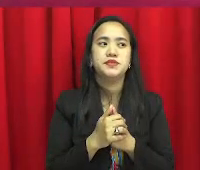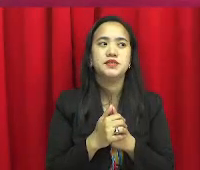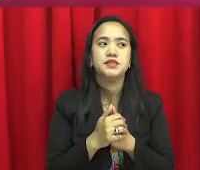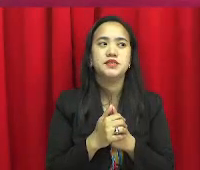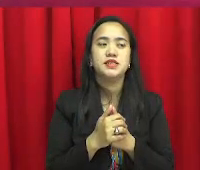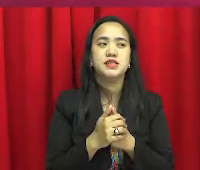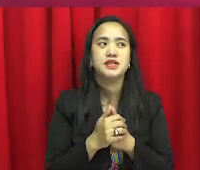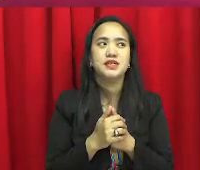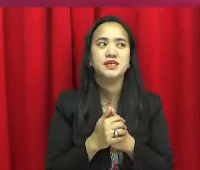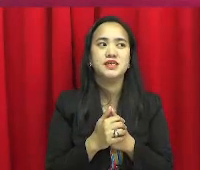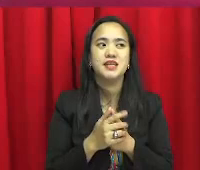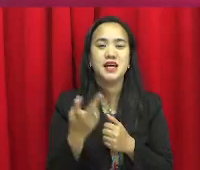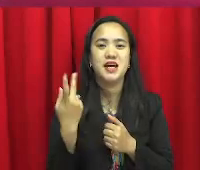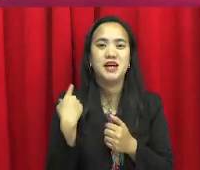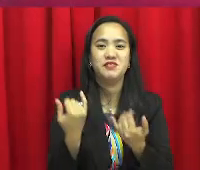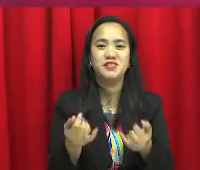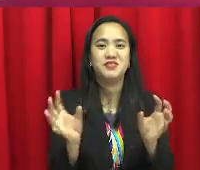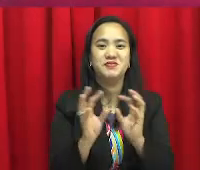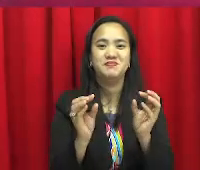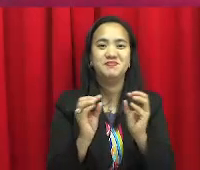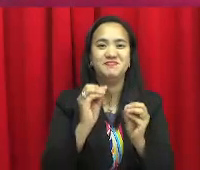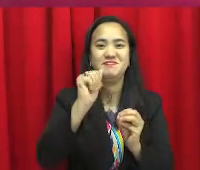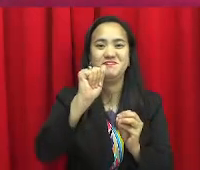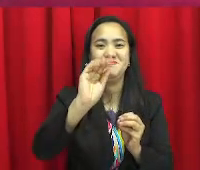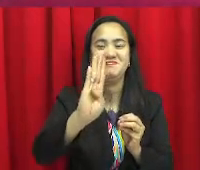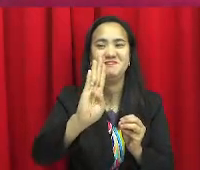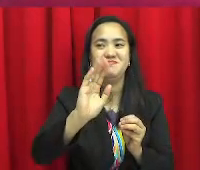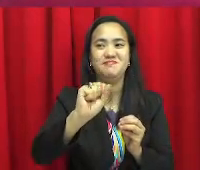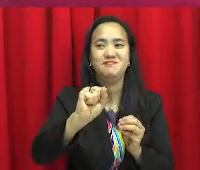akong absent dito.